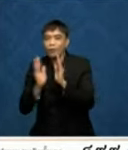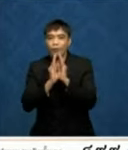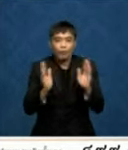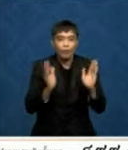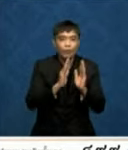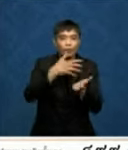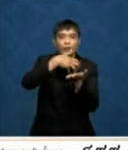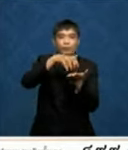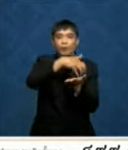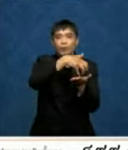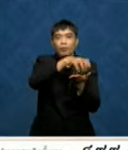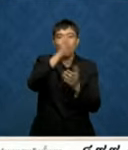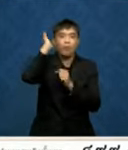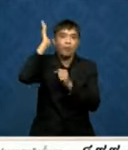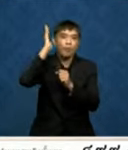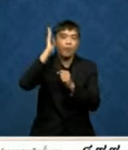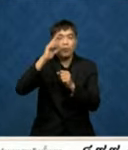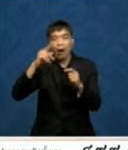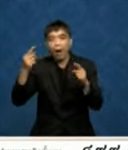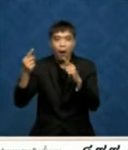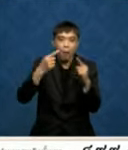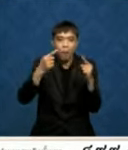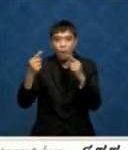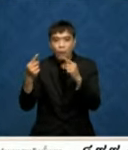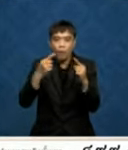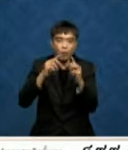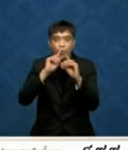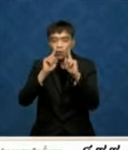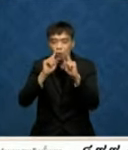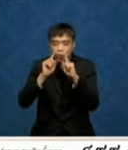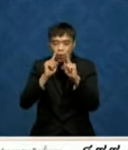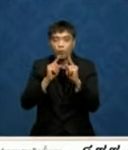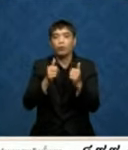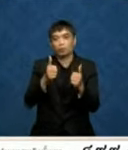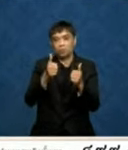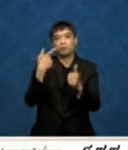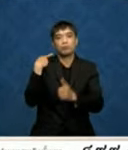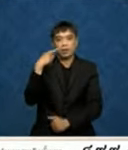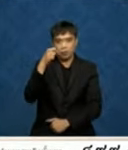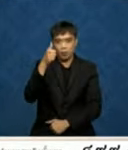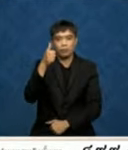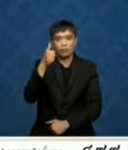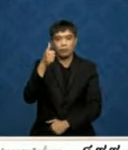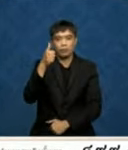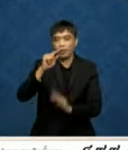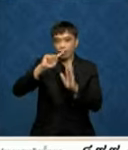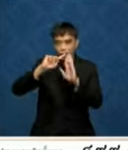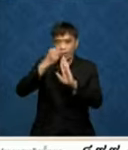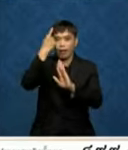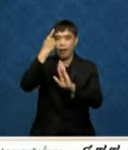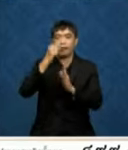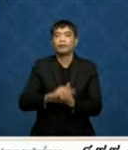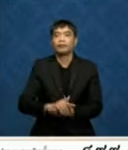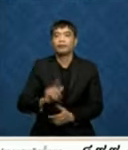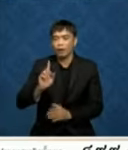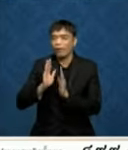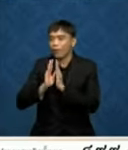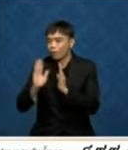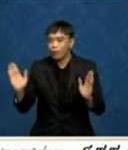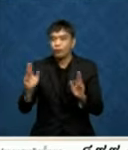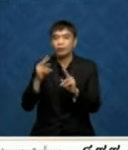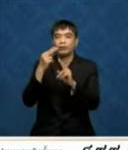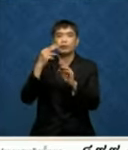สนอในประเด็นที่มีการถกกันในที่ประชุมแล้วก็เป็นประโยชน์นะครับในประเด็นแรกเลยนะครับกราบขอบคุณท่านอาจารย์วีระผมเป็นค